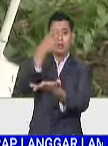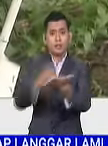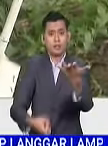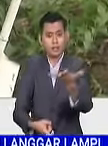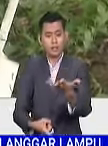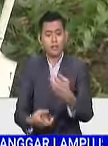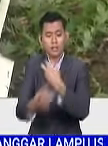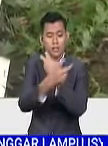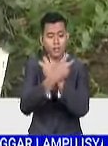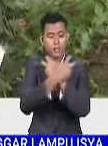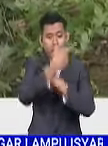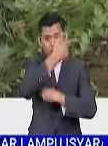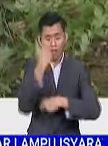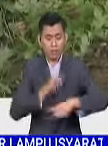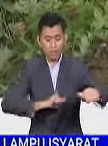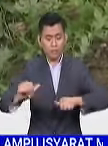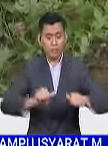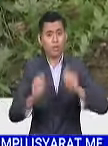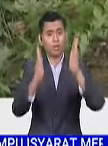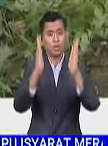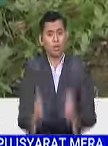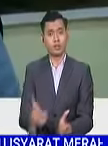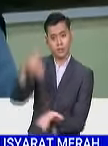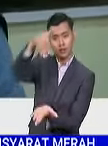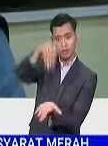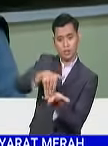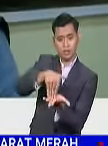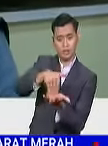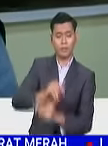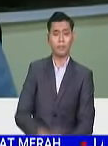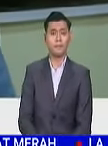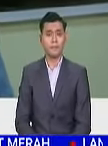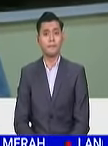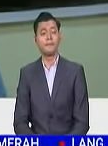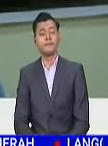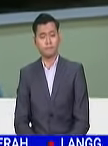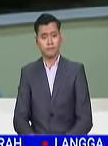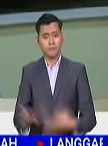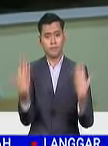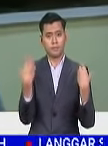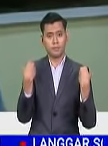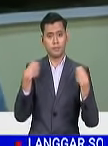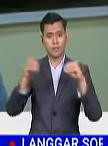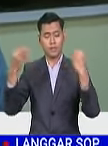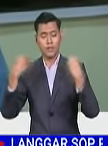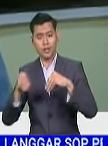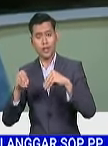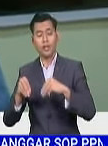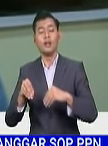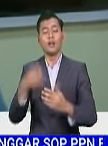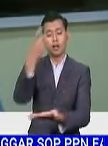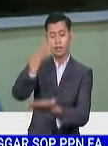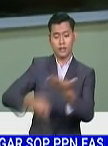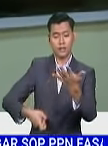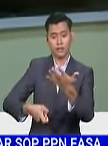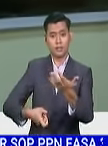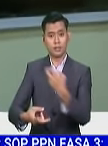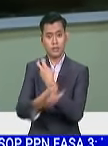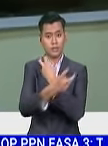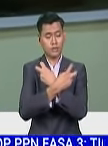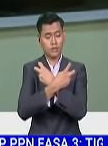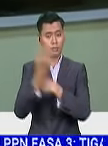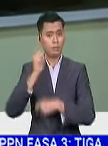antaranya disebabkan aktiviti orang tengah. Bahan-bahan racun ini meningkat disebabkan dua faktor. Satu, tiga